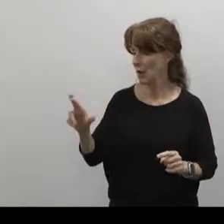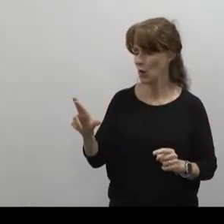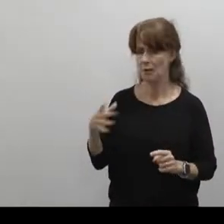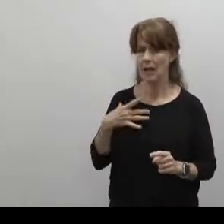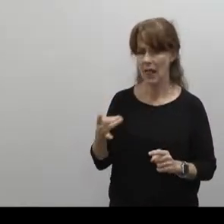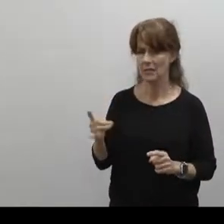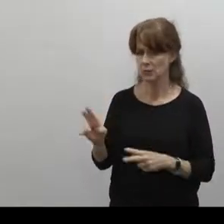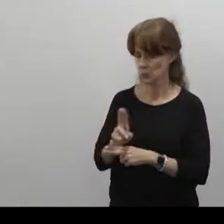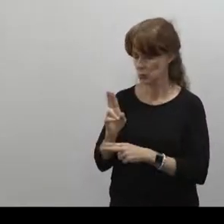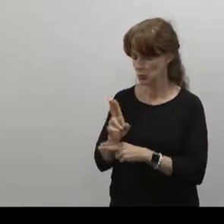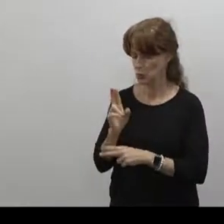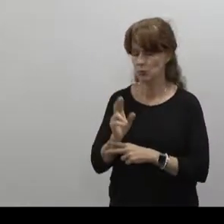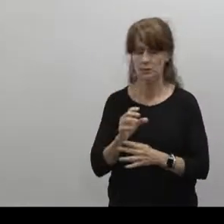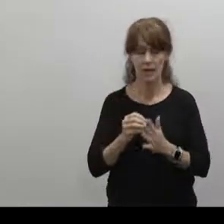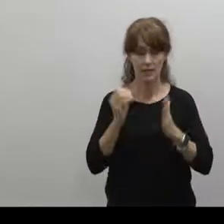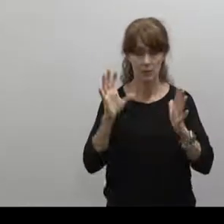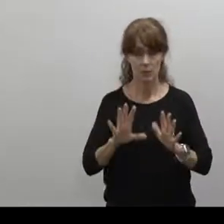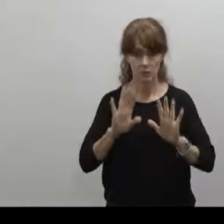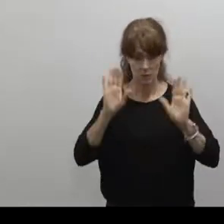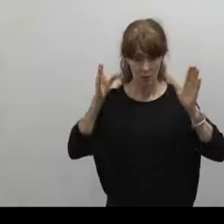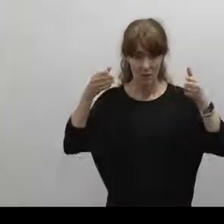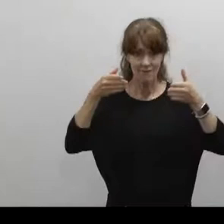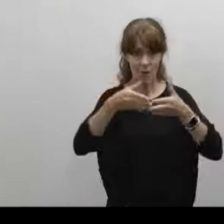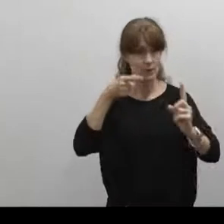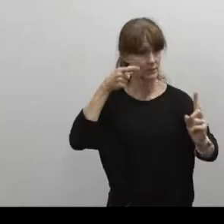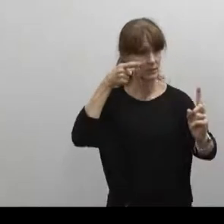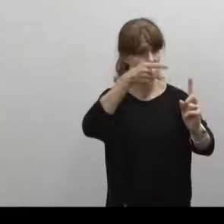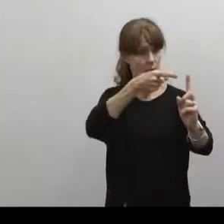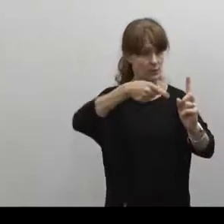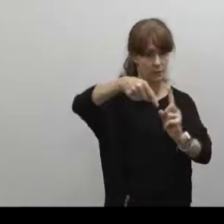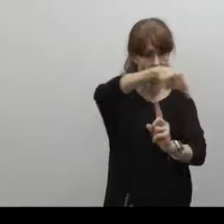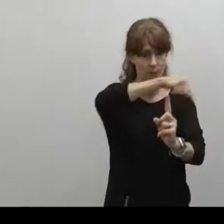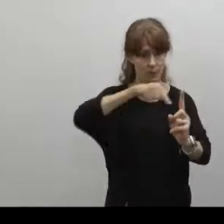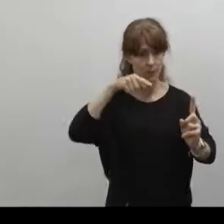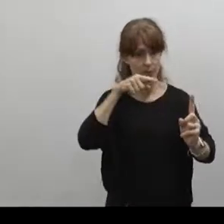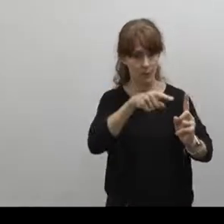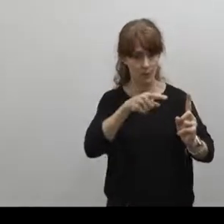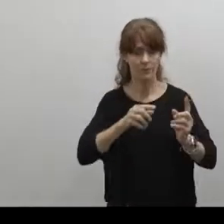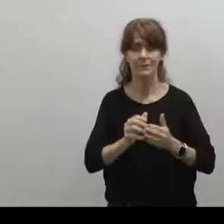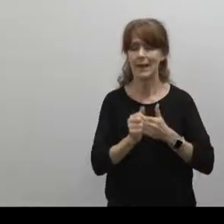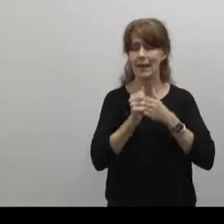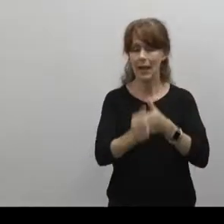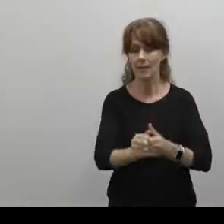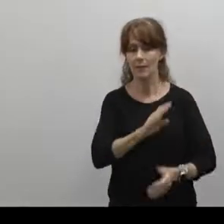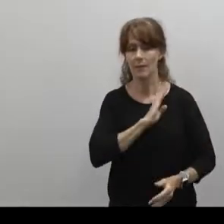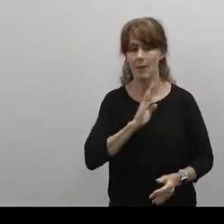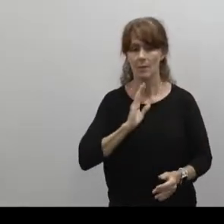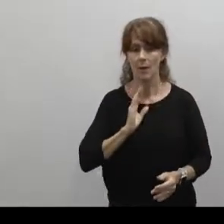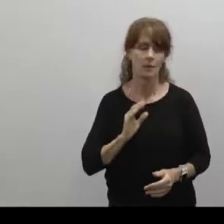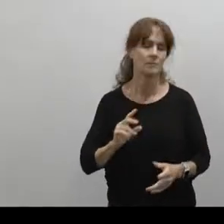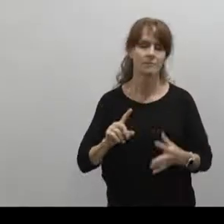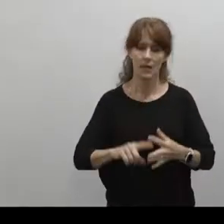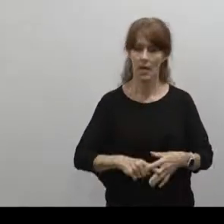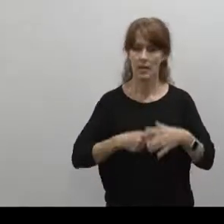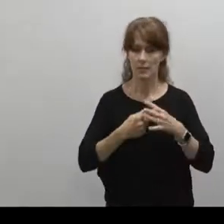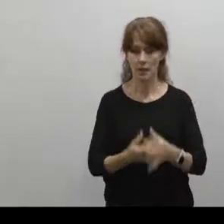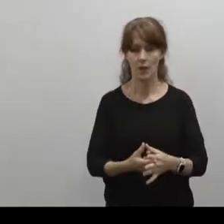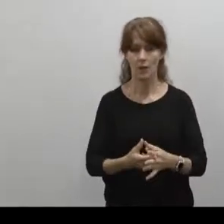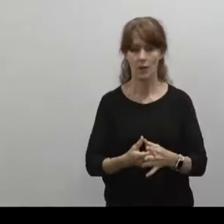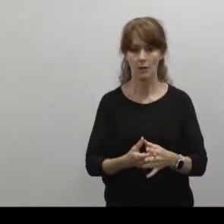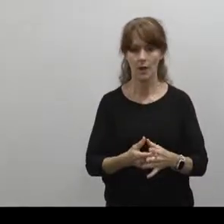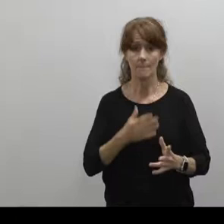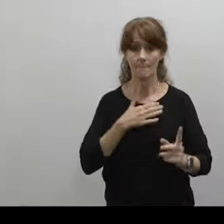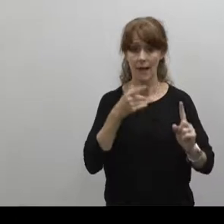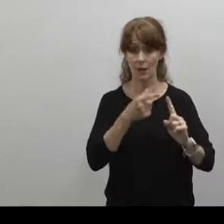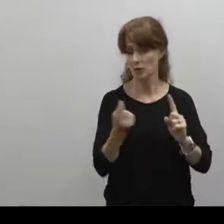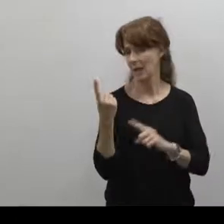đạo một lư cô đau giang mấy đại dương chẳng bàn hai cô đang được dân riệp trong riệp đại dương chẳng bán nên cứ thay riệp trong thuê ở căn tay phật xã